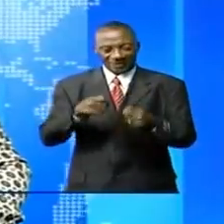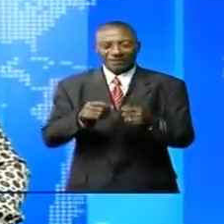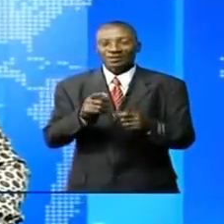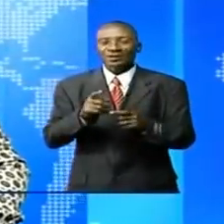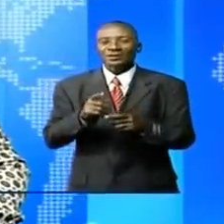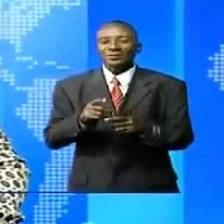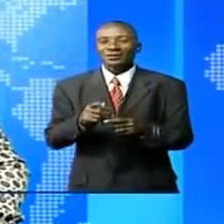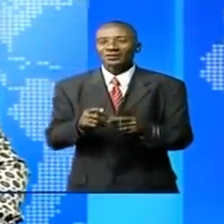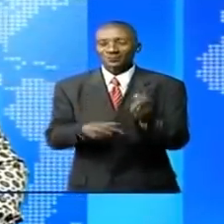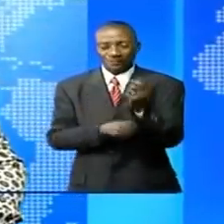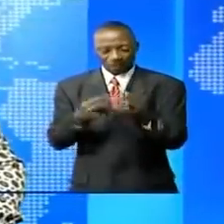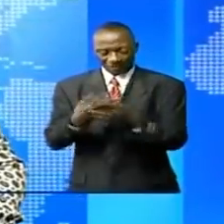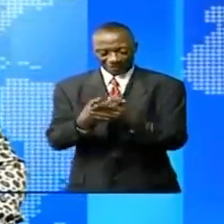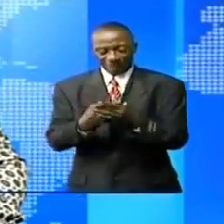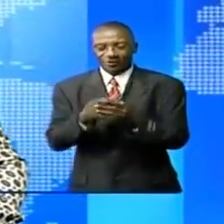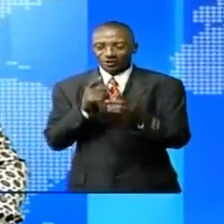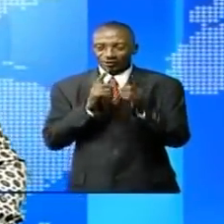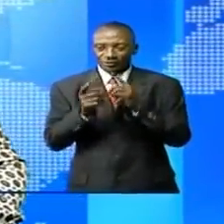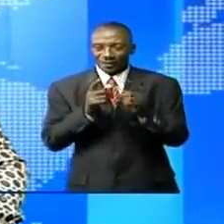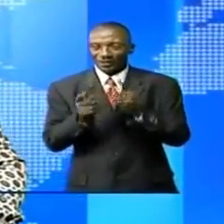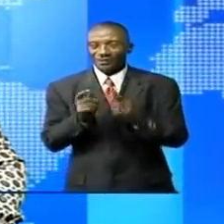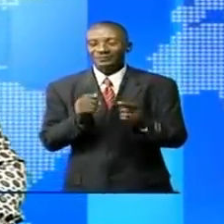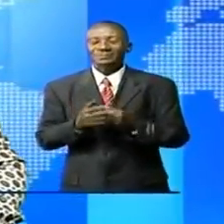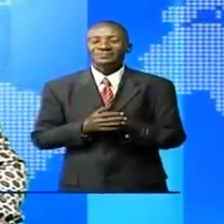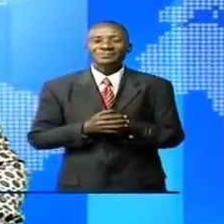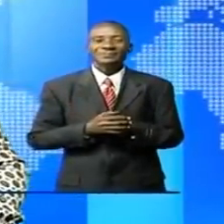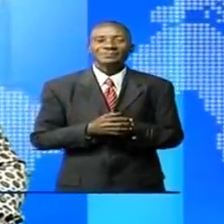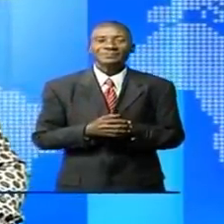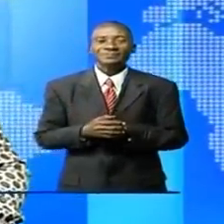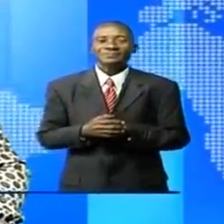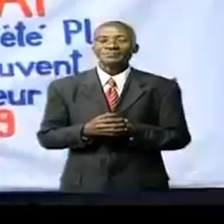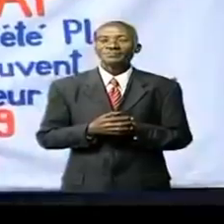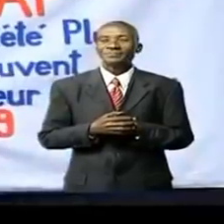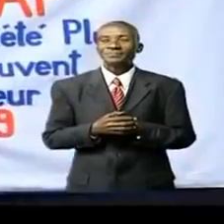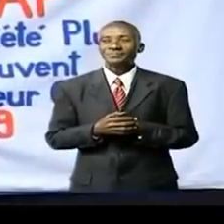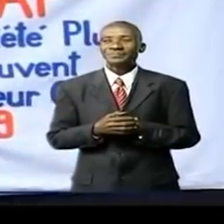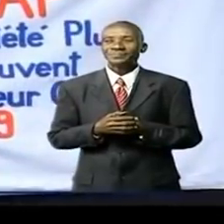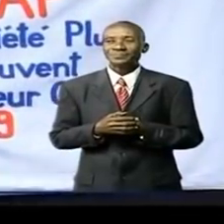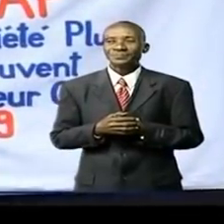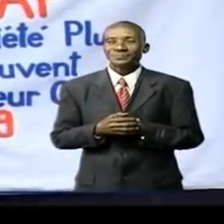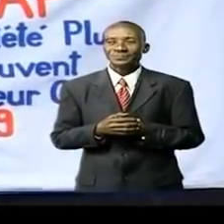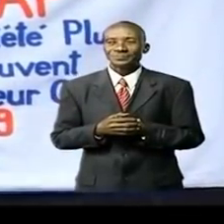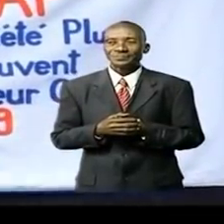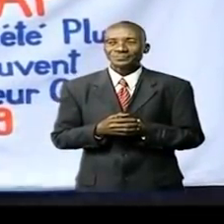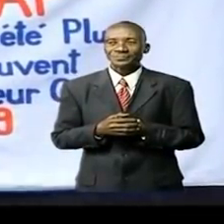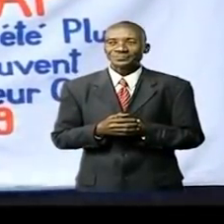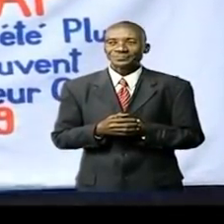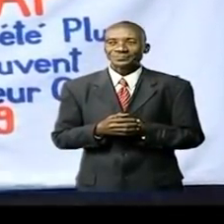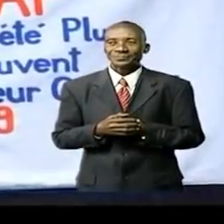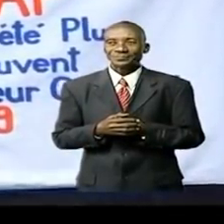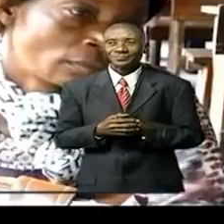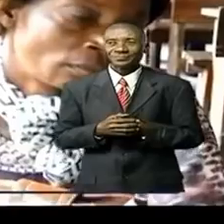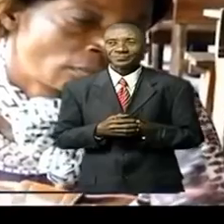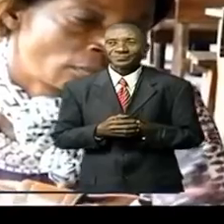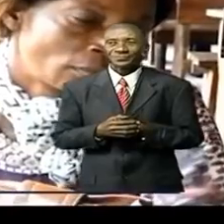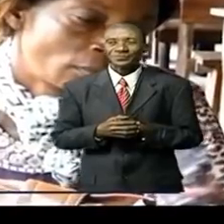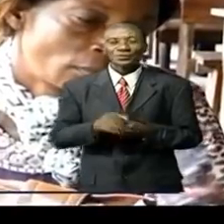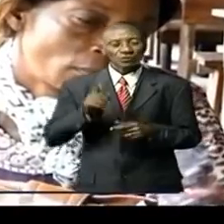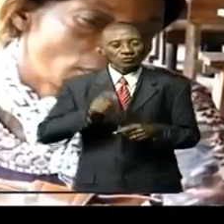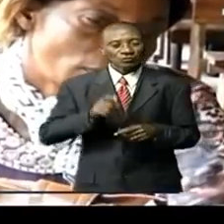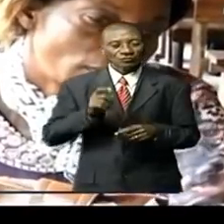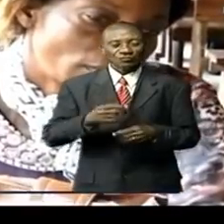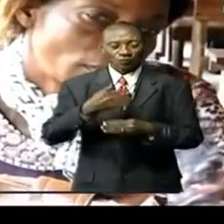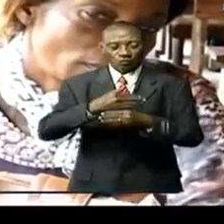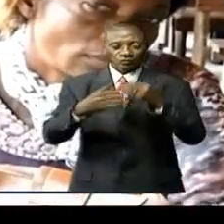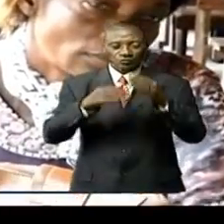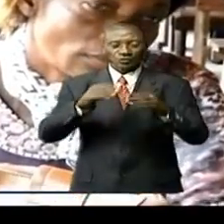de la République démocratique du Congo. Nadine Yango était présente. S'engager à bâtir une société plus